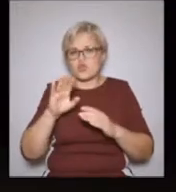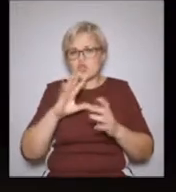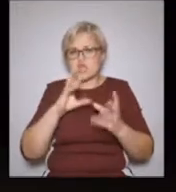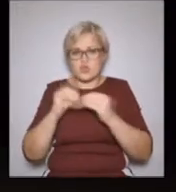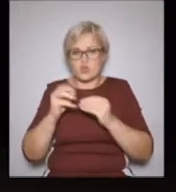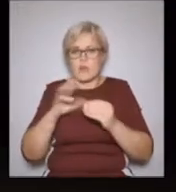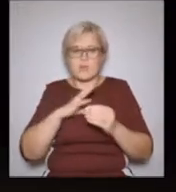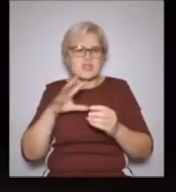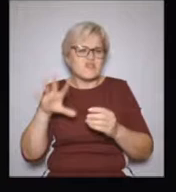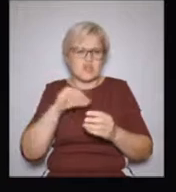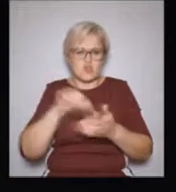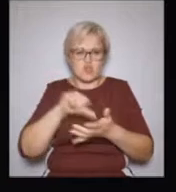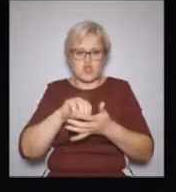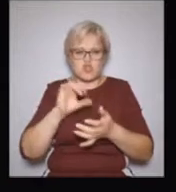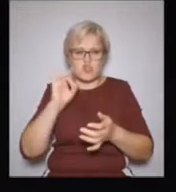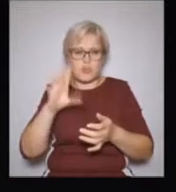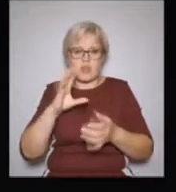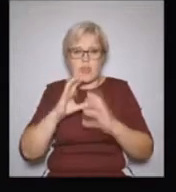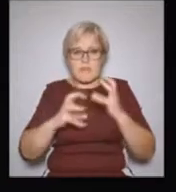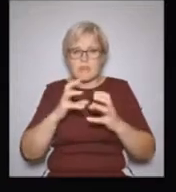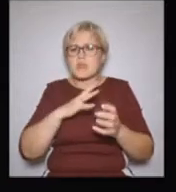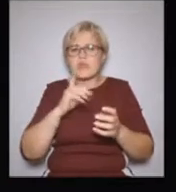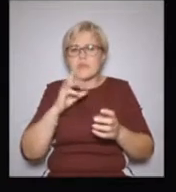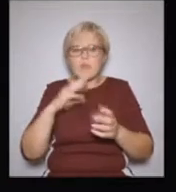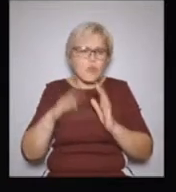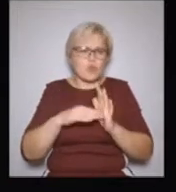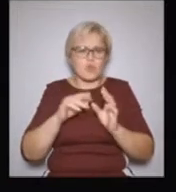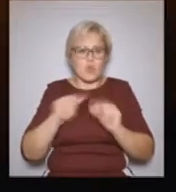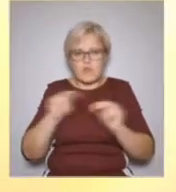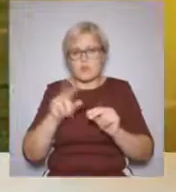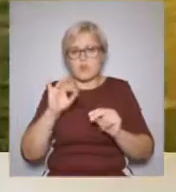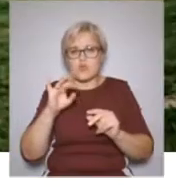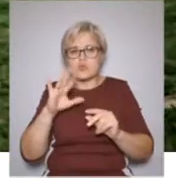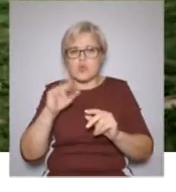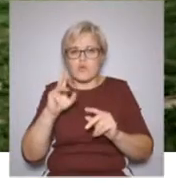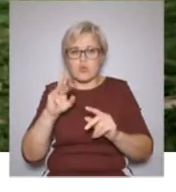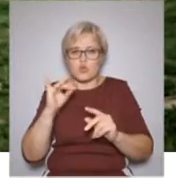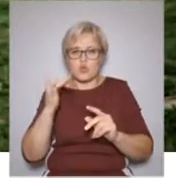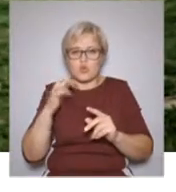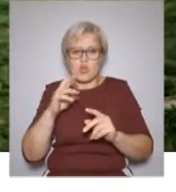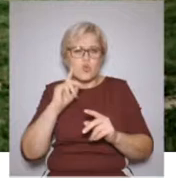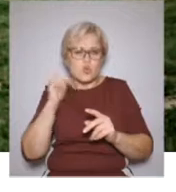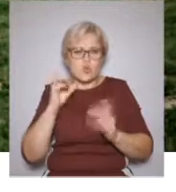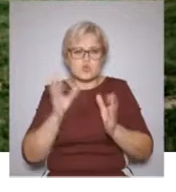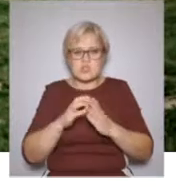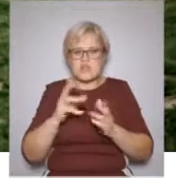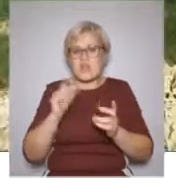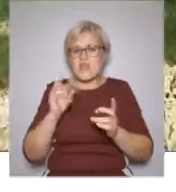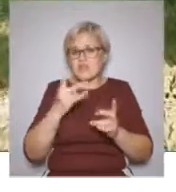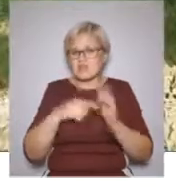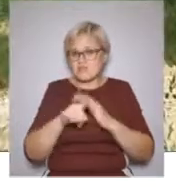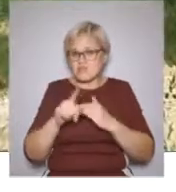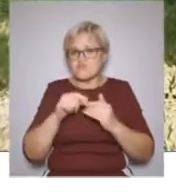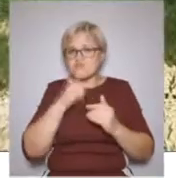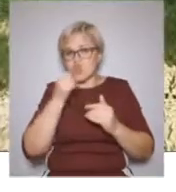золотых одна бронзовая было у меня самый лучший результат был то есть всех участников чемпионата мира мы были вдруг остро бородавкой электрических став